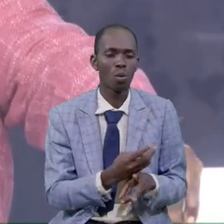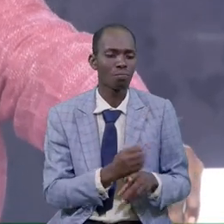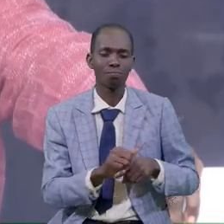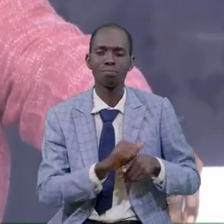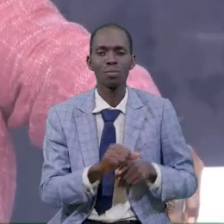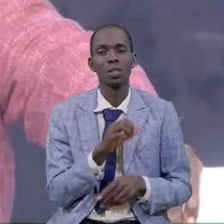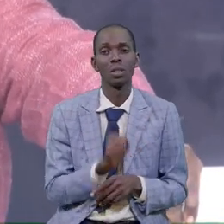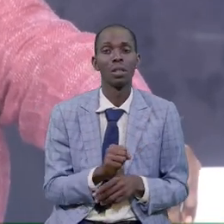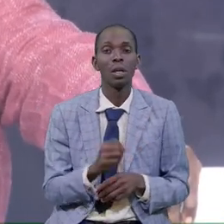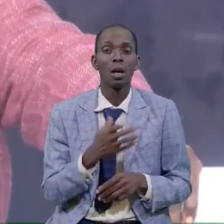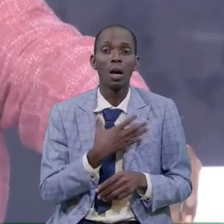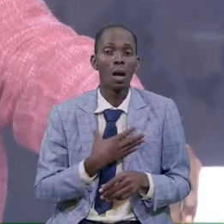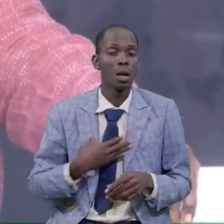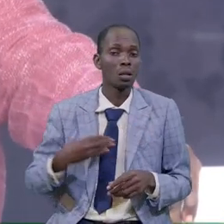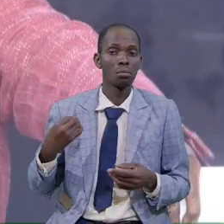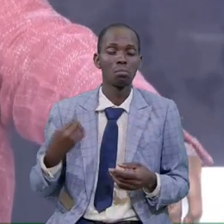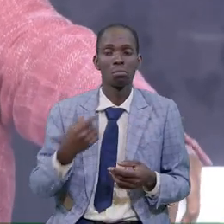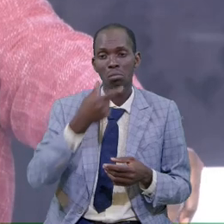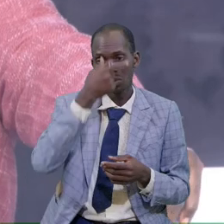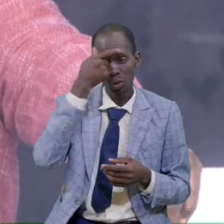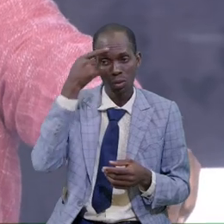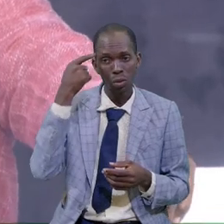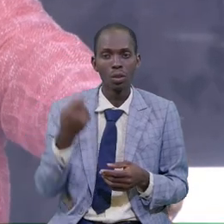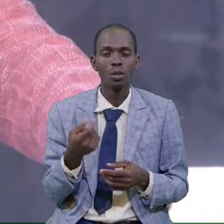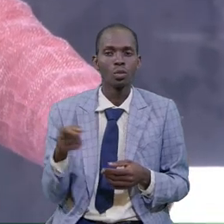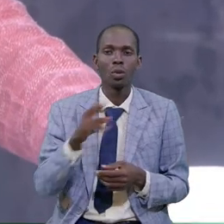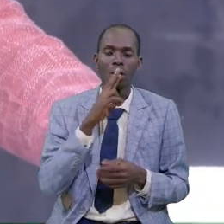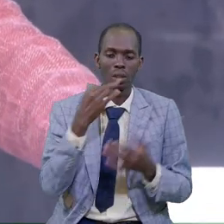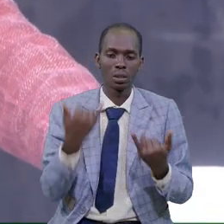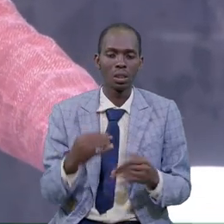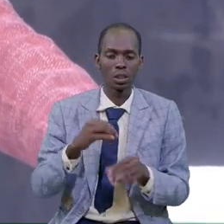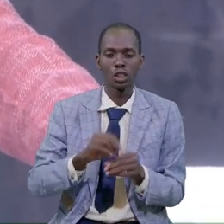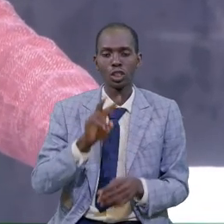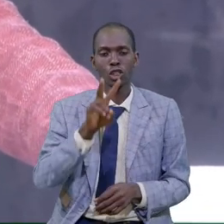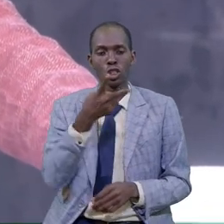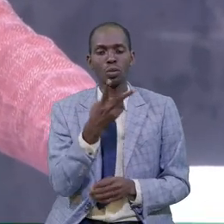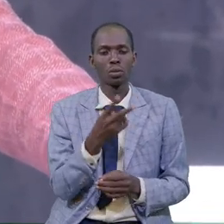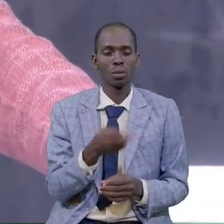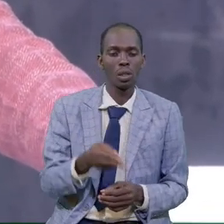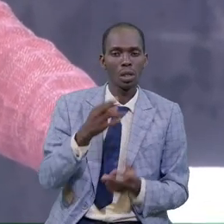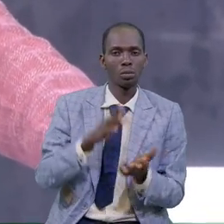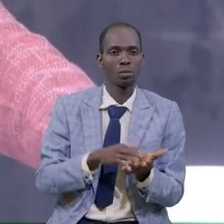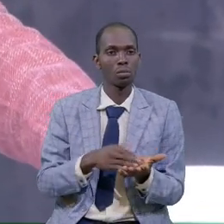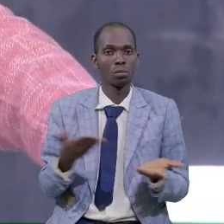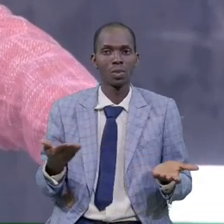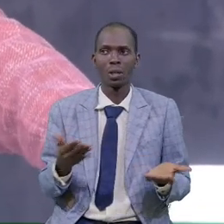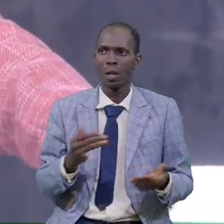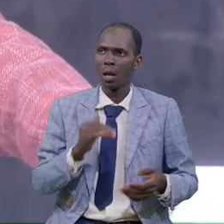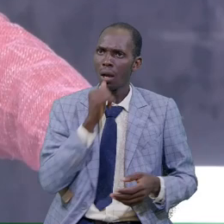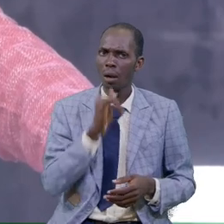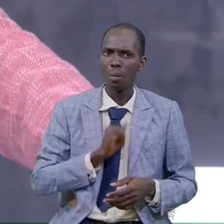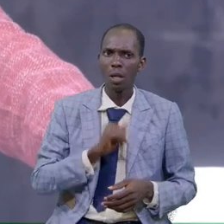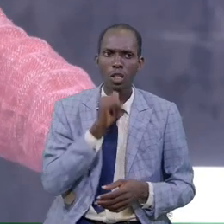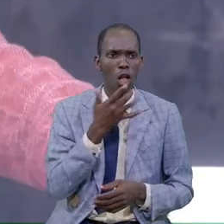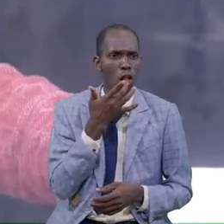Et une fois qu'ils ont réussi, qu'ils ont fini le secondaire, ils disent, est-ce que je ne suis pas chanceux?